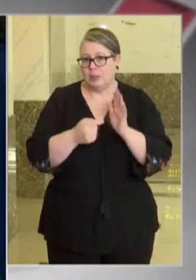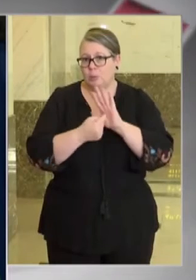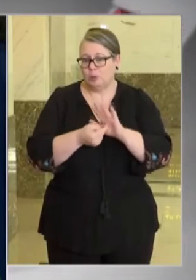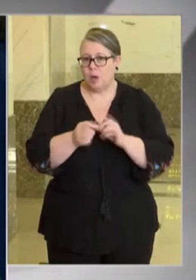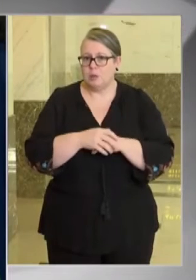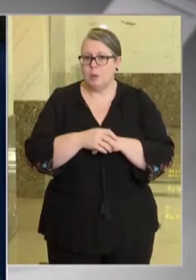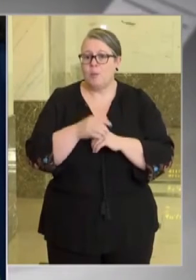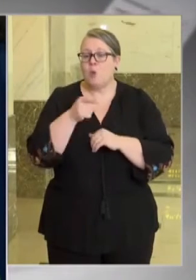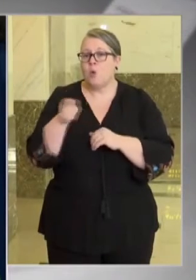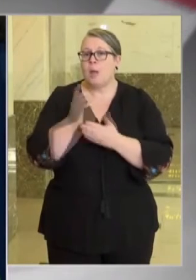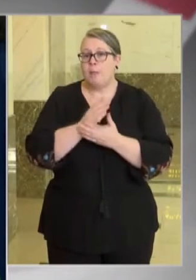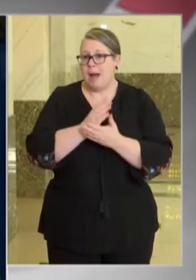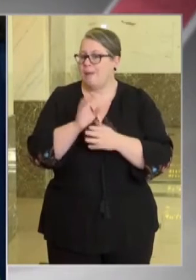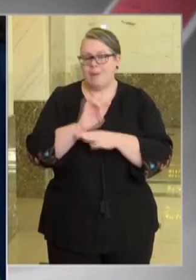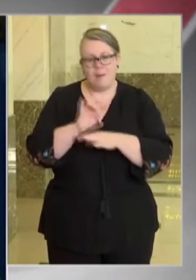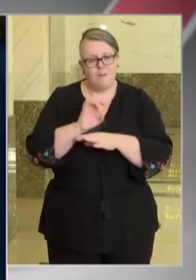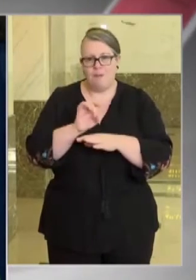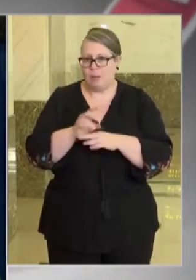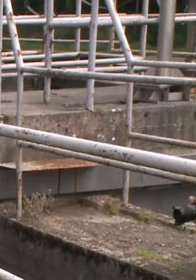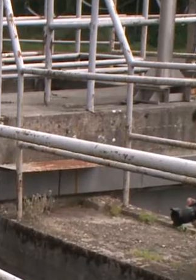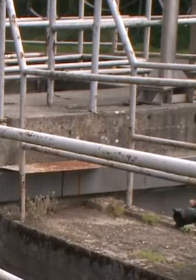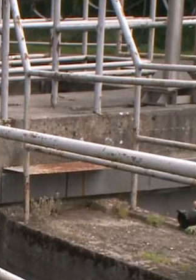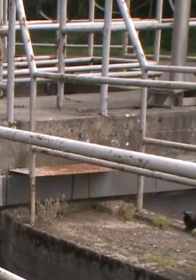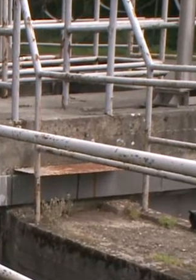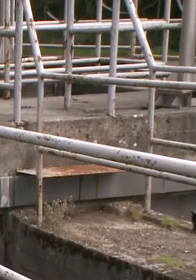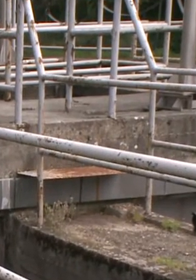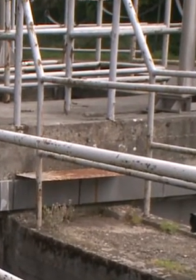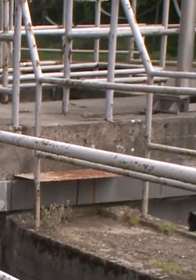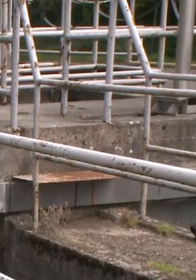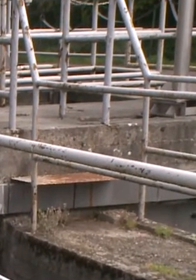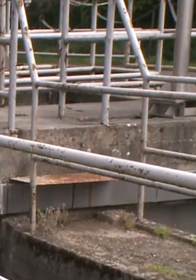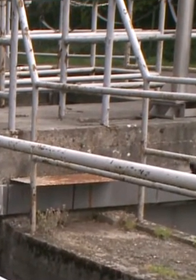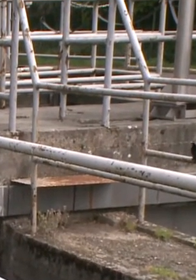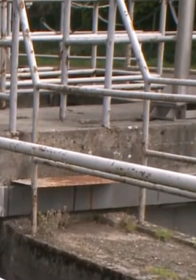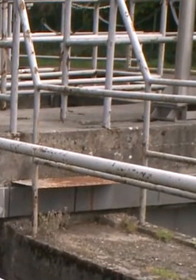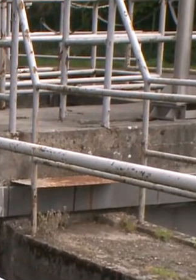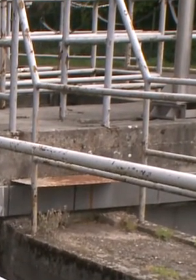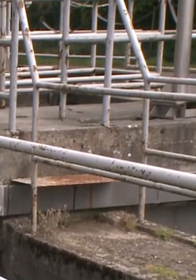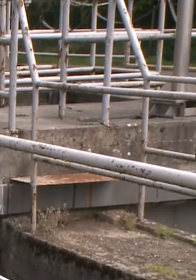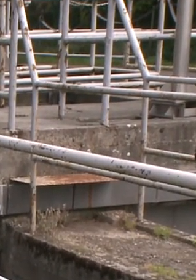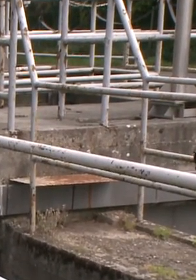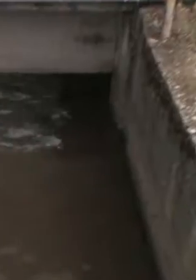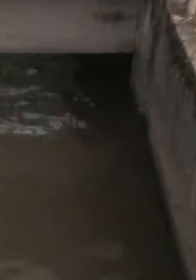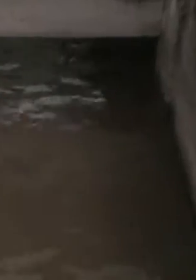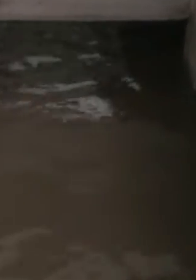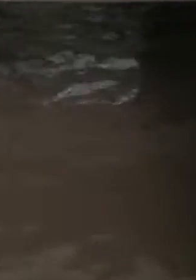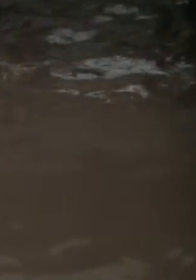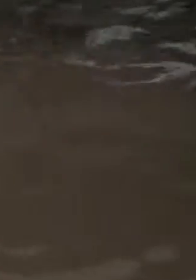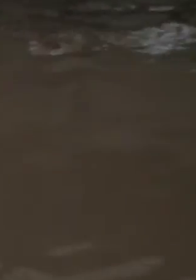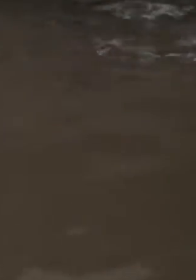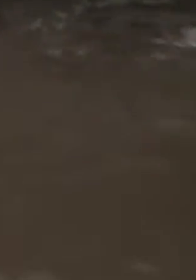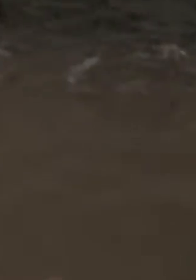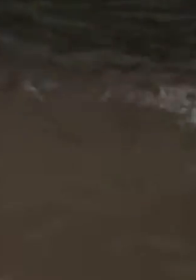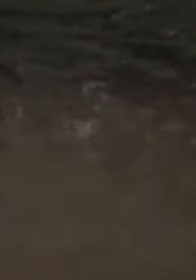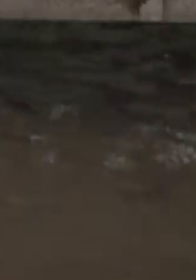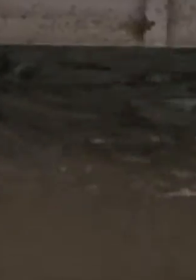produkálnak. Ők már nem fertőző betegek. A Kelet-Magyarország tette fel a kérdést, hogy mi a teendő akkor, ha a friss adatok